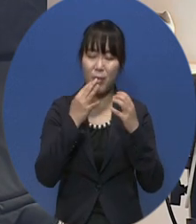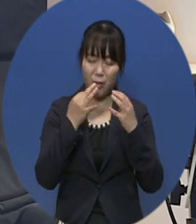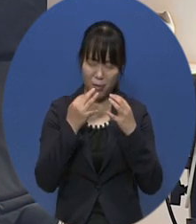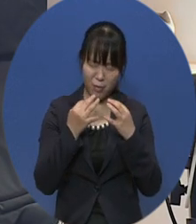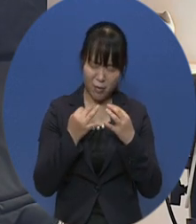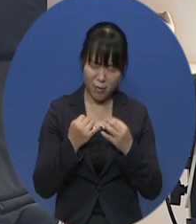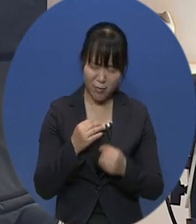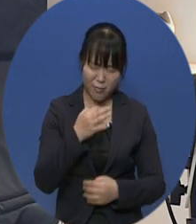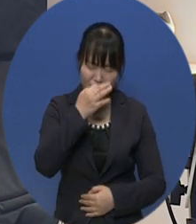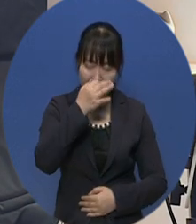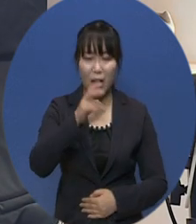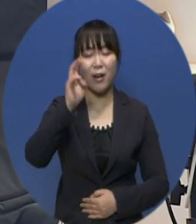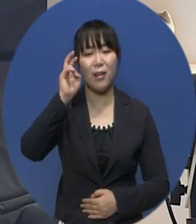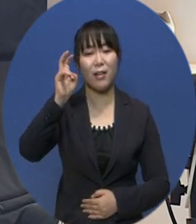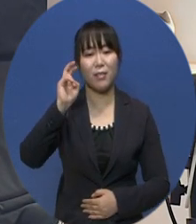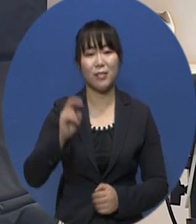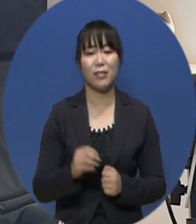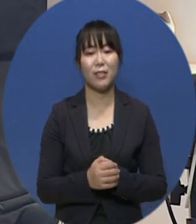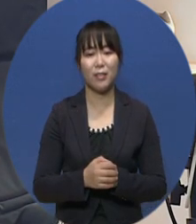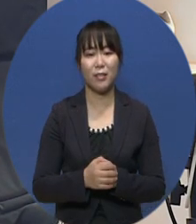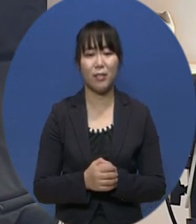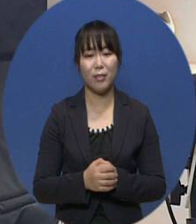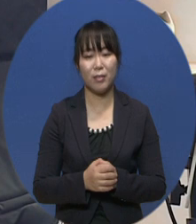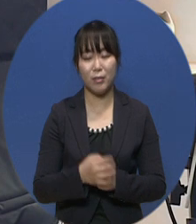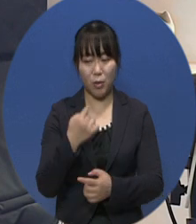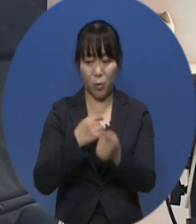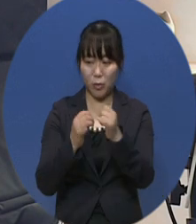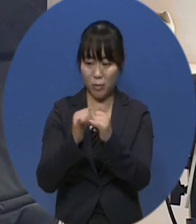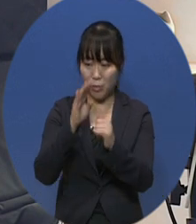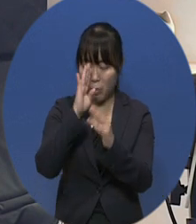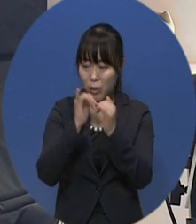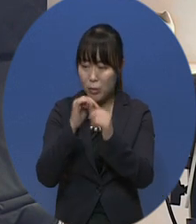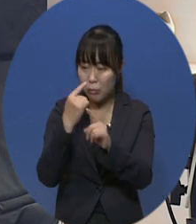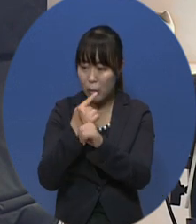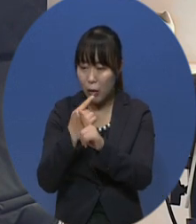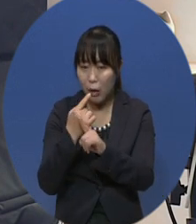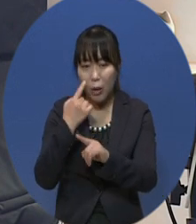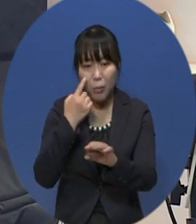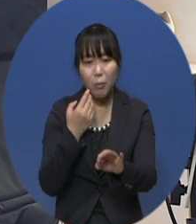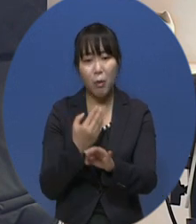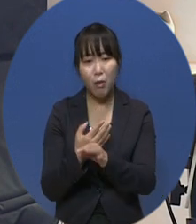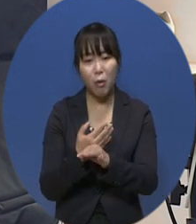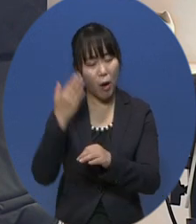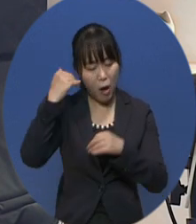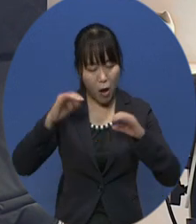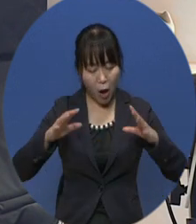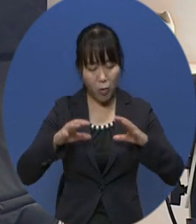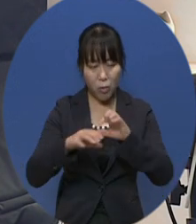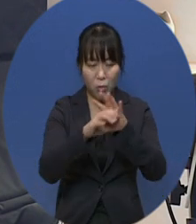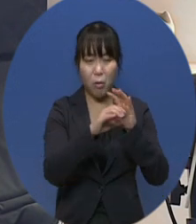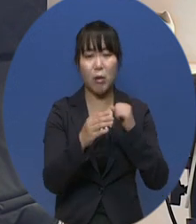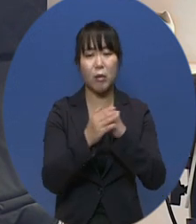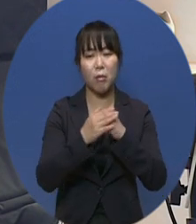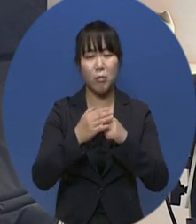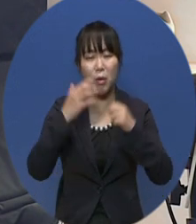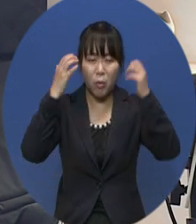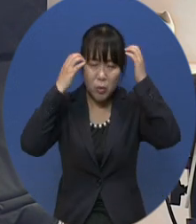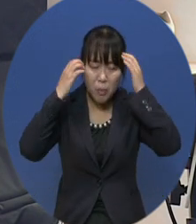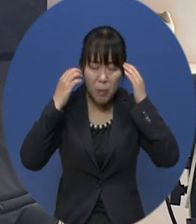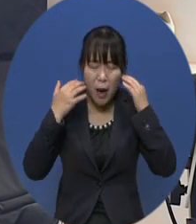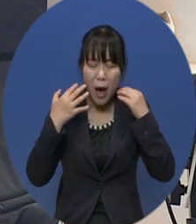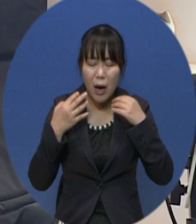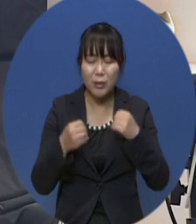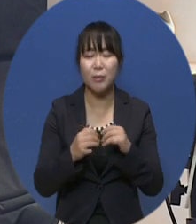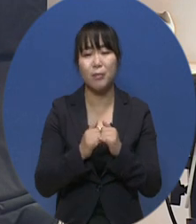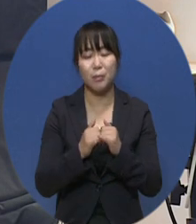많이 힘드셨습니까? 제가 이렇게 외래에서 환자 진료를 하다 보면 우리나라에서 코로나 때문에 고생하는 가장